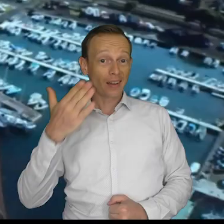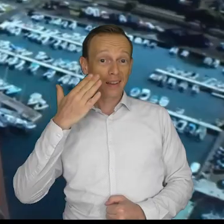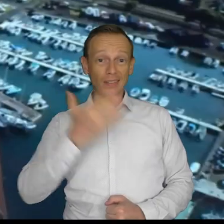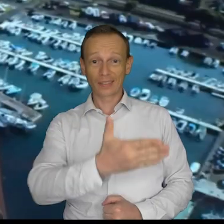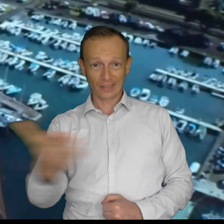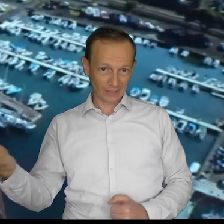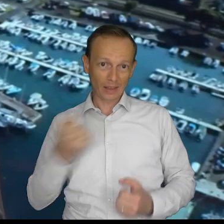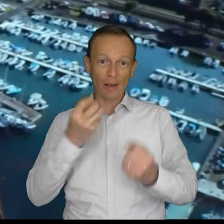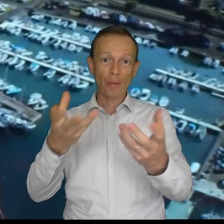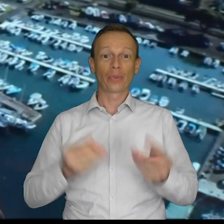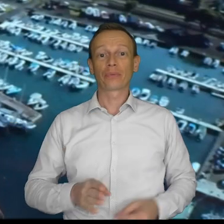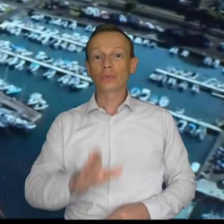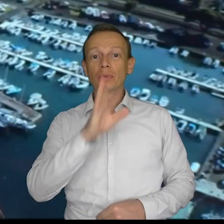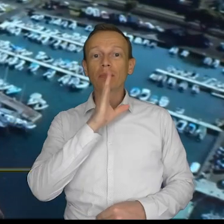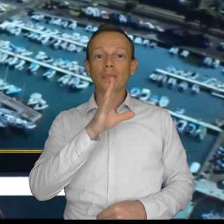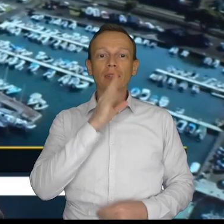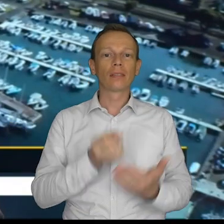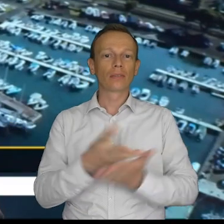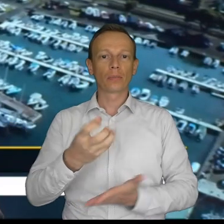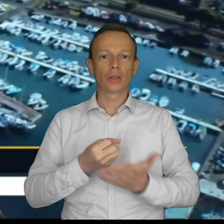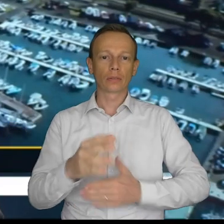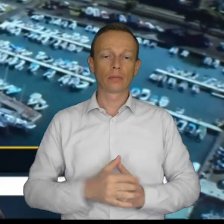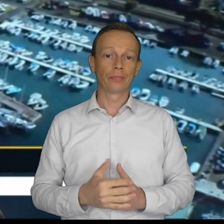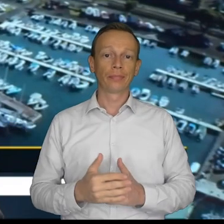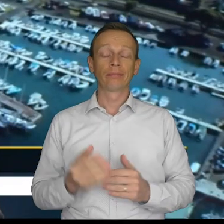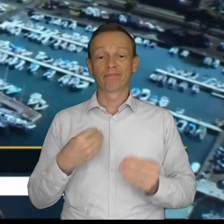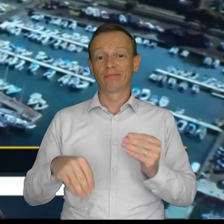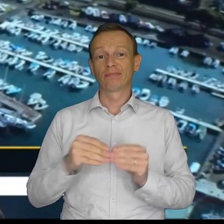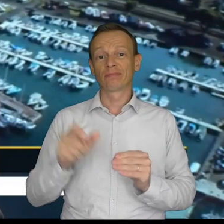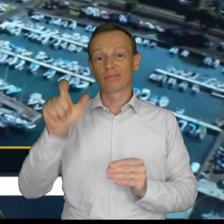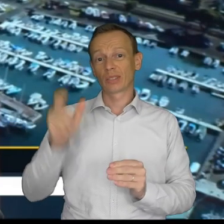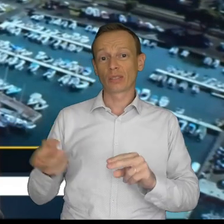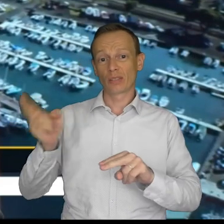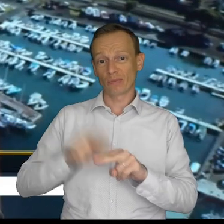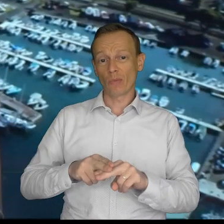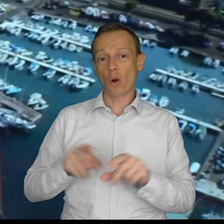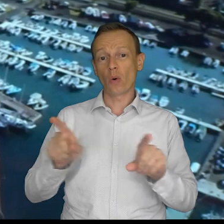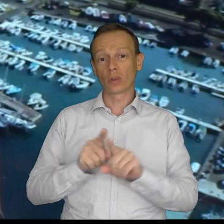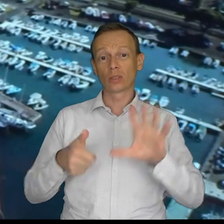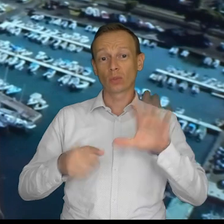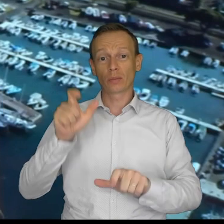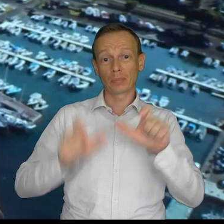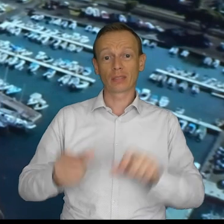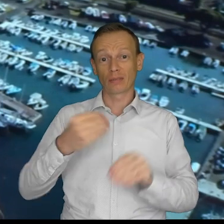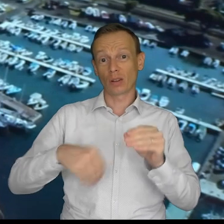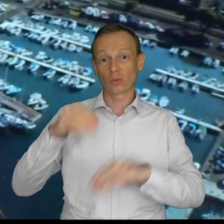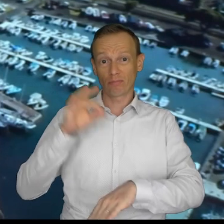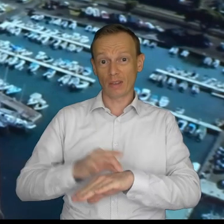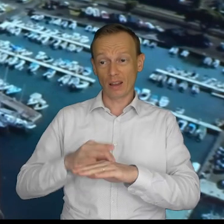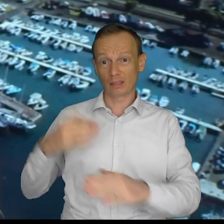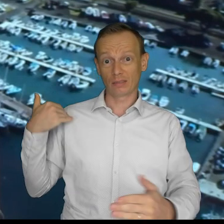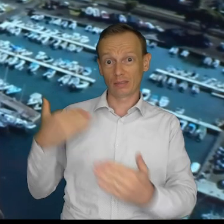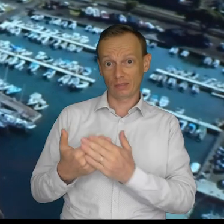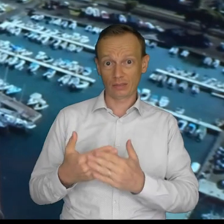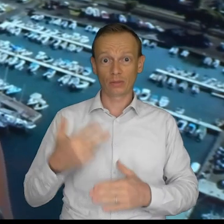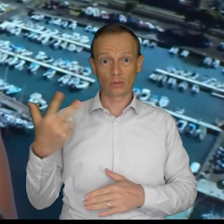Yaorana Emere, bonjour à tous et bienvenue dans votre édition de la mi-journée. Un nouveau mort et 60 cas supplémentaires ces dernières 72 heures. C'est